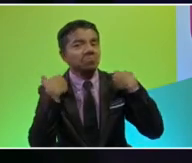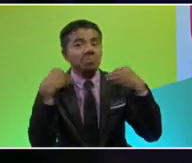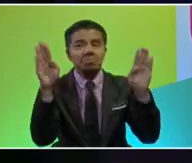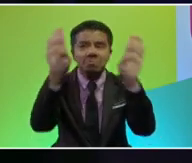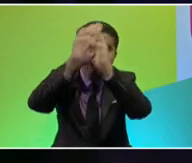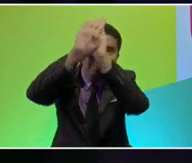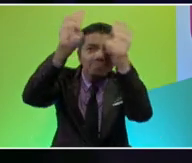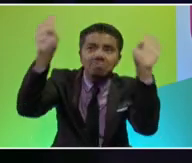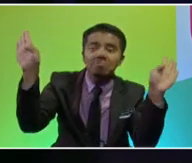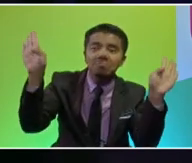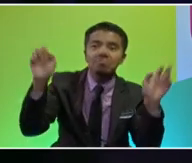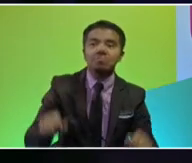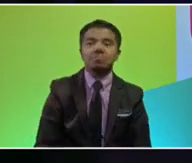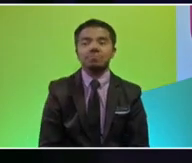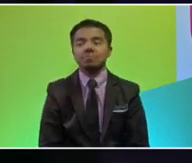terasa